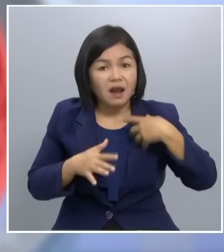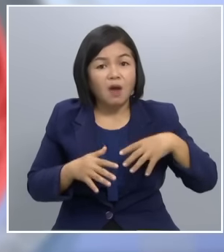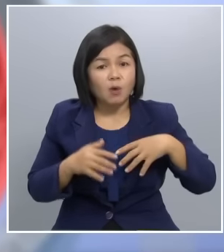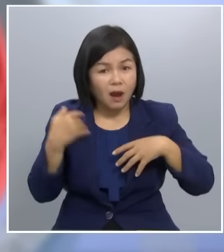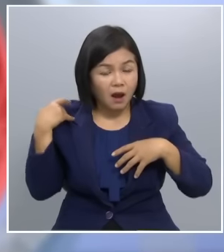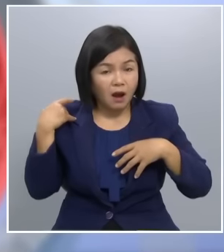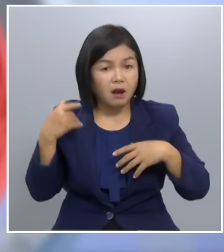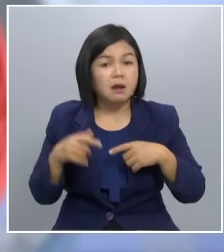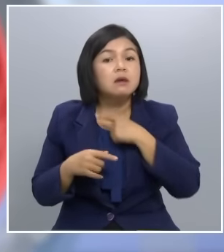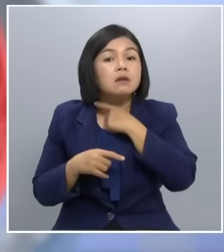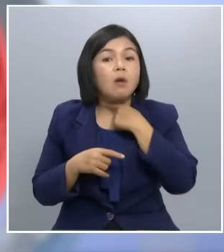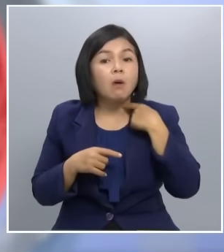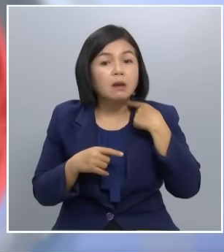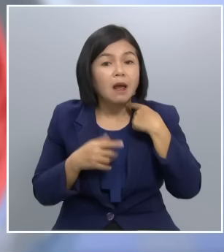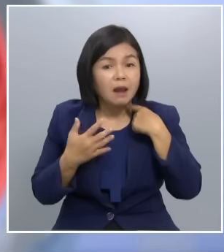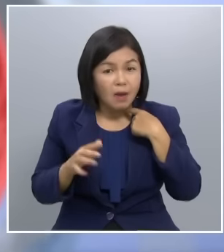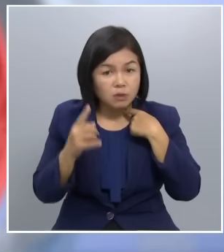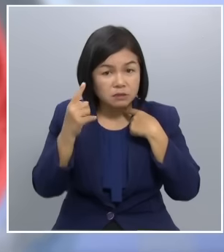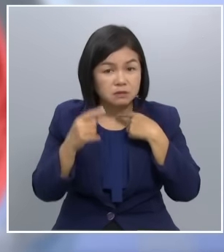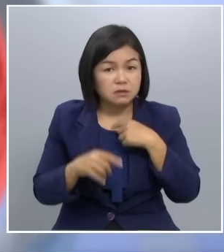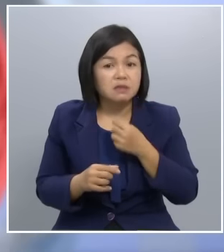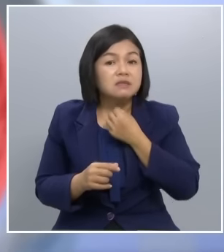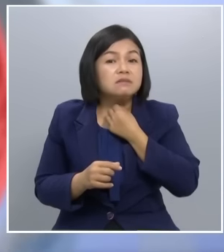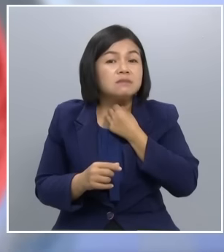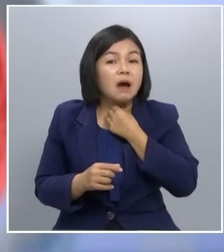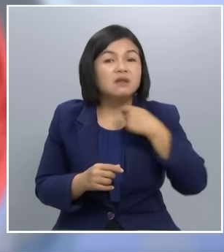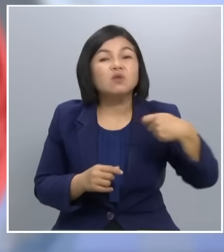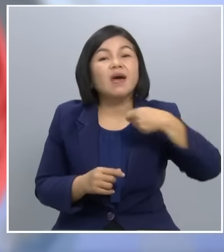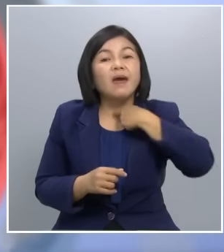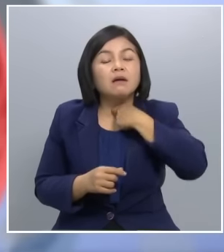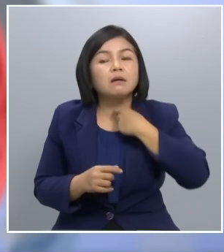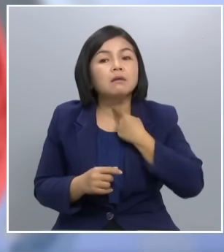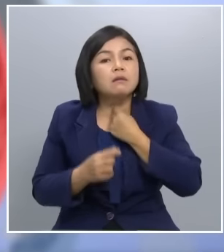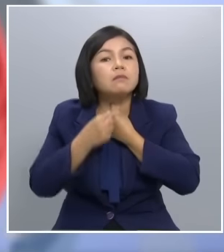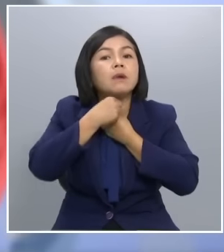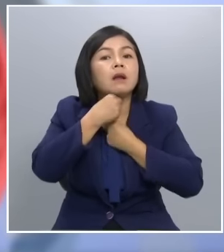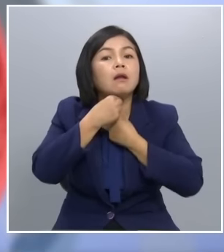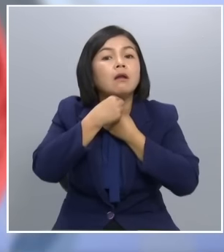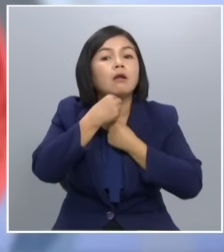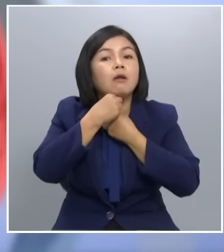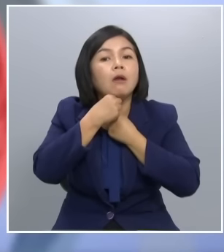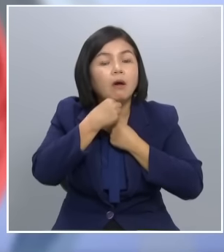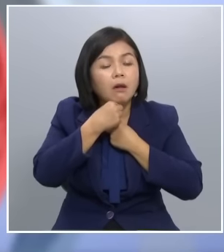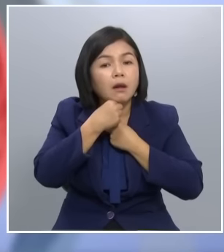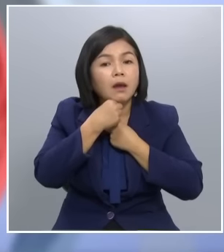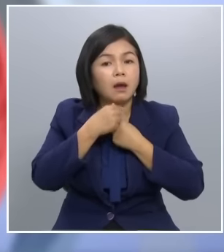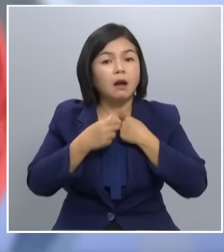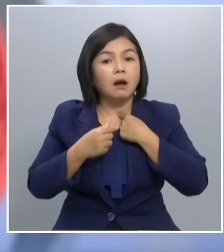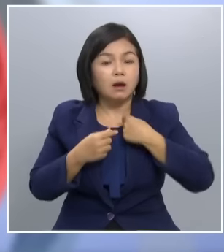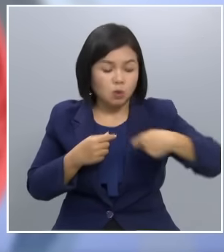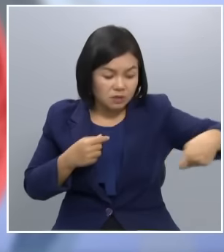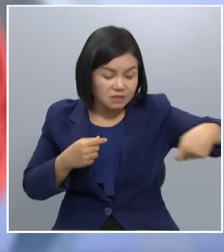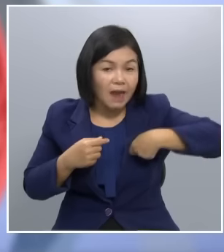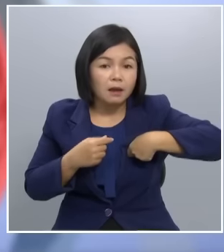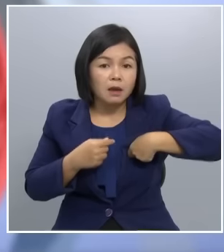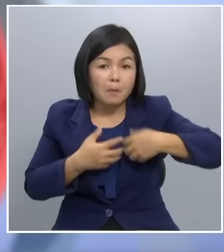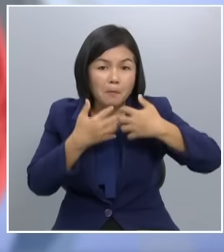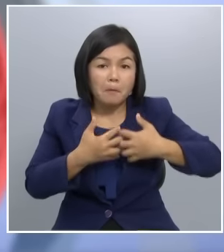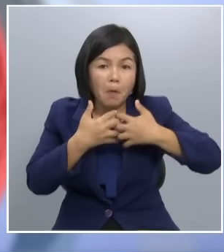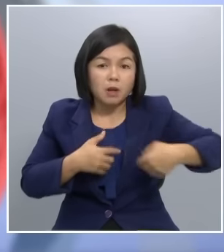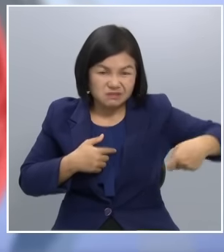คือที่คอเนี่ยเขียนว่าโดนไป1เซนนะไอ้อะไรหลอดลมนะฮะ ค่ะ หลอดลม1เซนส่วนหน้าอกนี่ไอ้โดนแทงทะลุปอดนะฮะเ